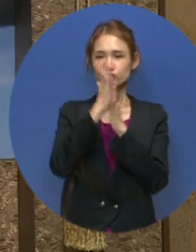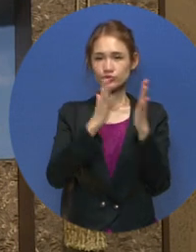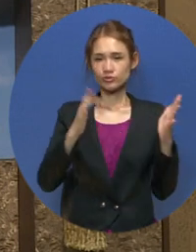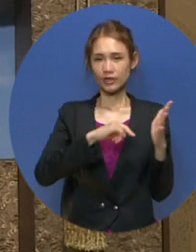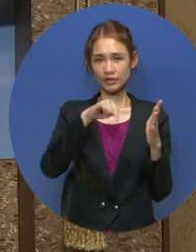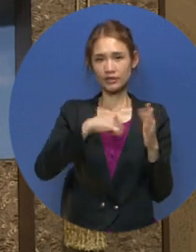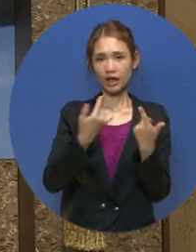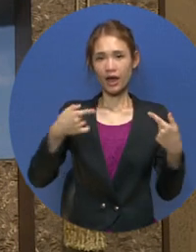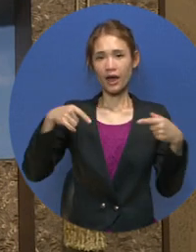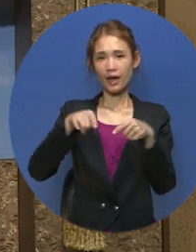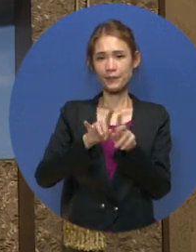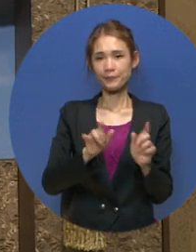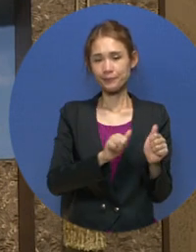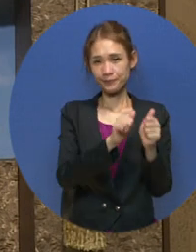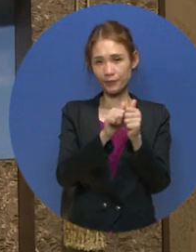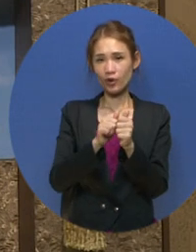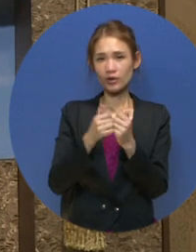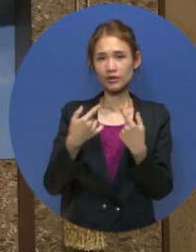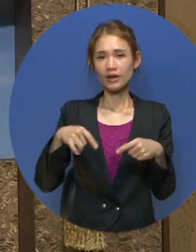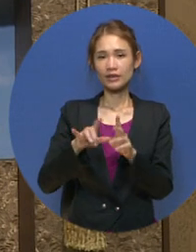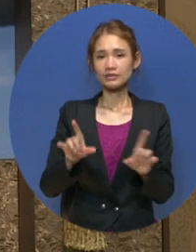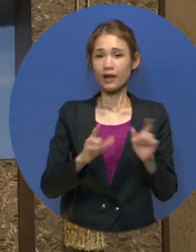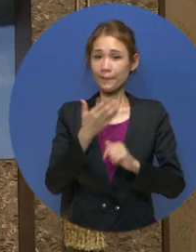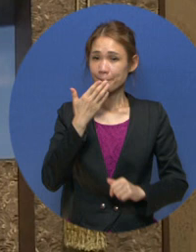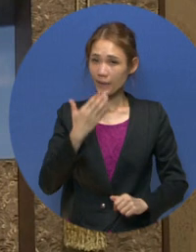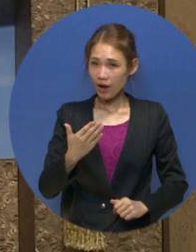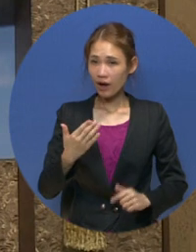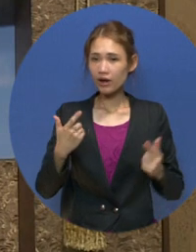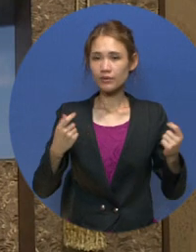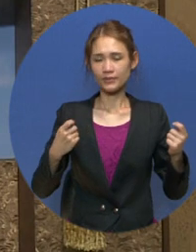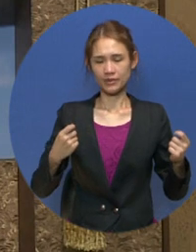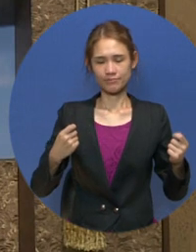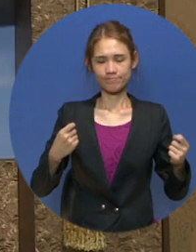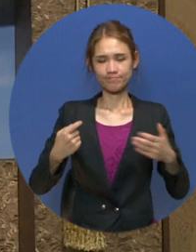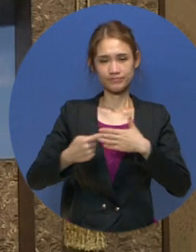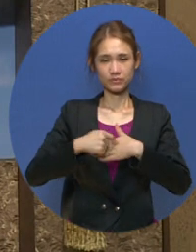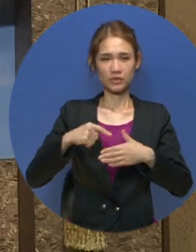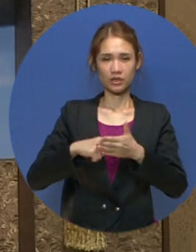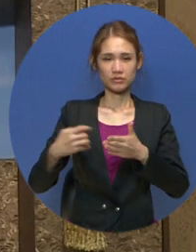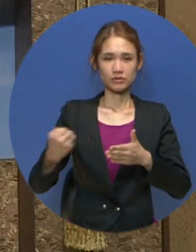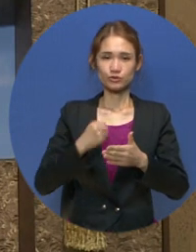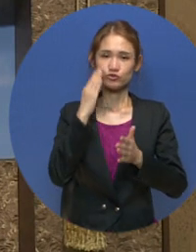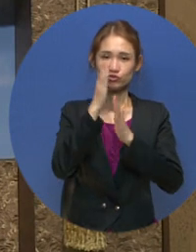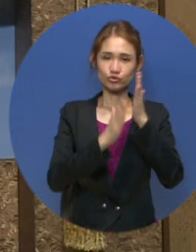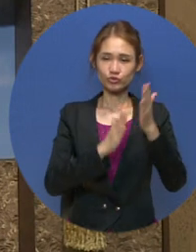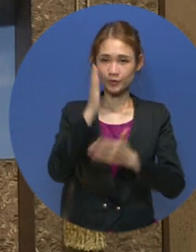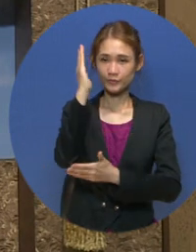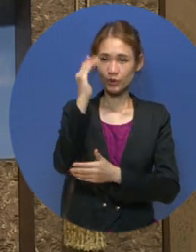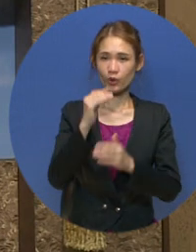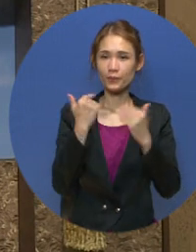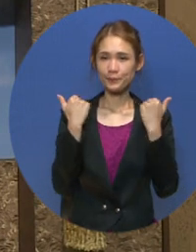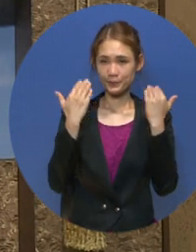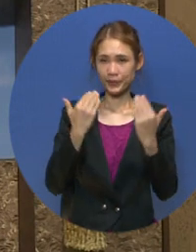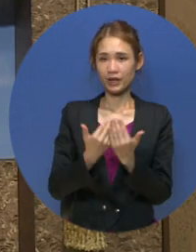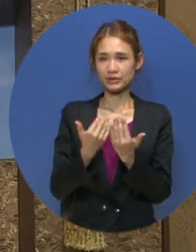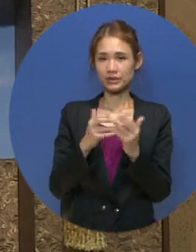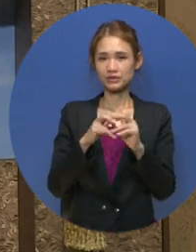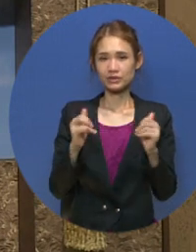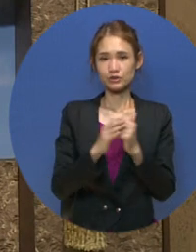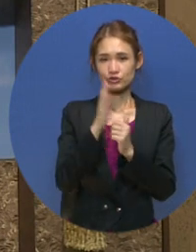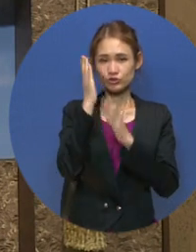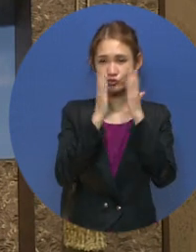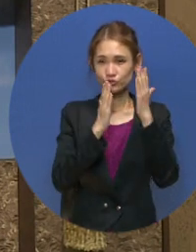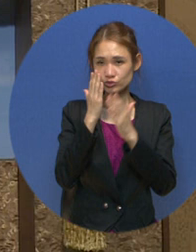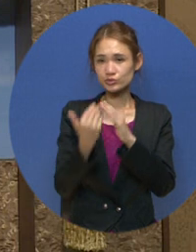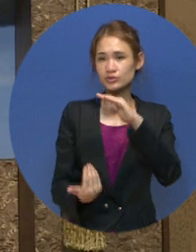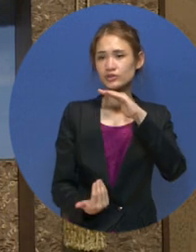함께 더불어 좀 살아갈 수 있지 않을까 그런 마음에서 네. 저희 숲스토리가 발달장애인들이 숲을 이루어가는 이야기가